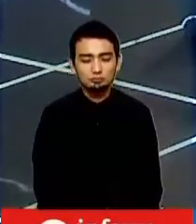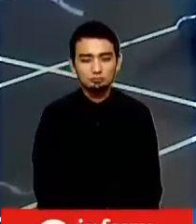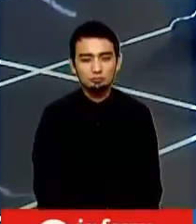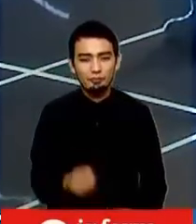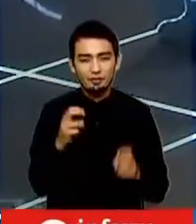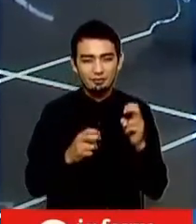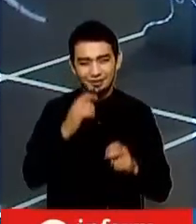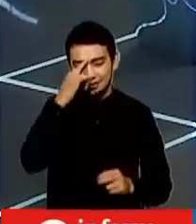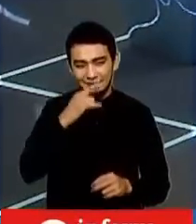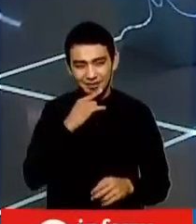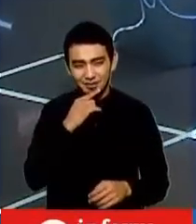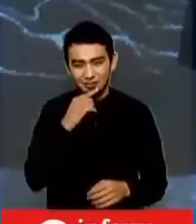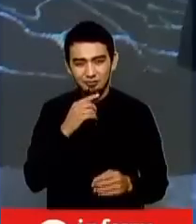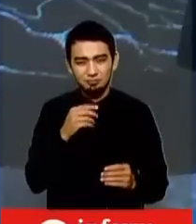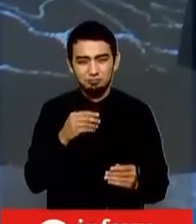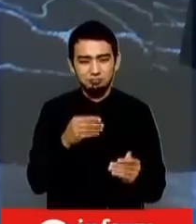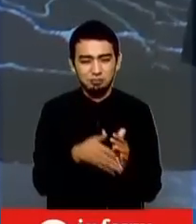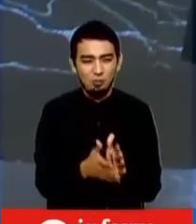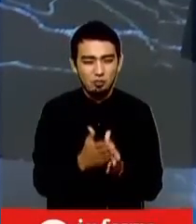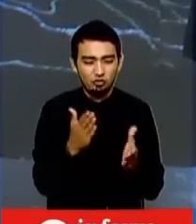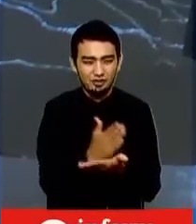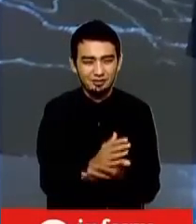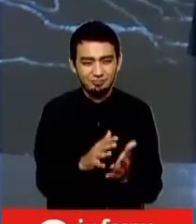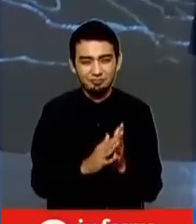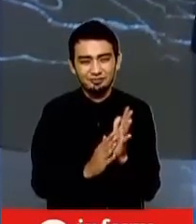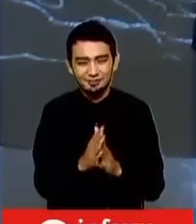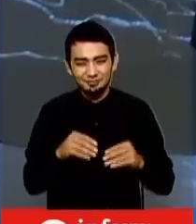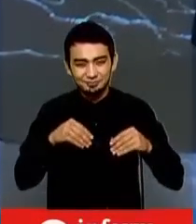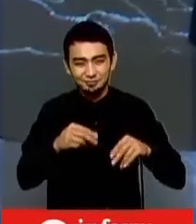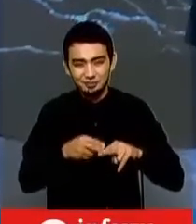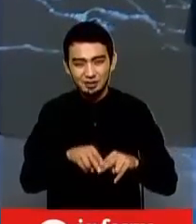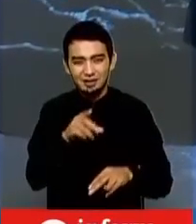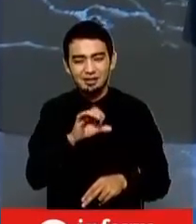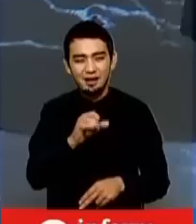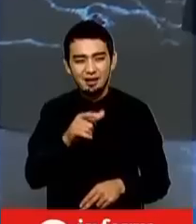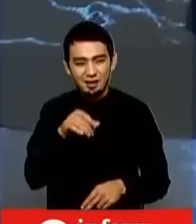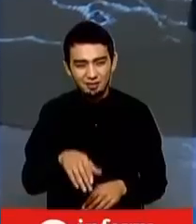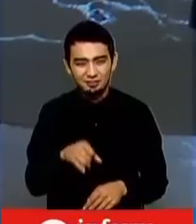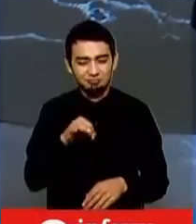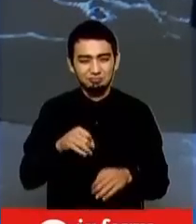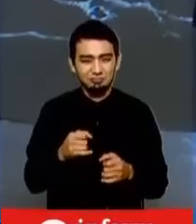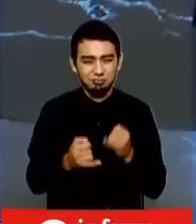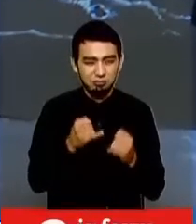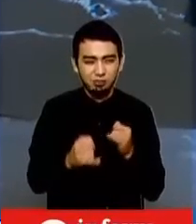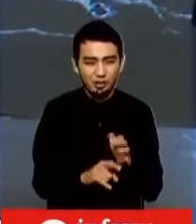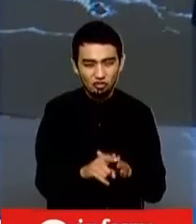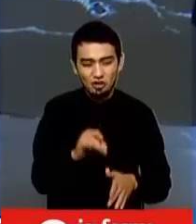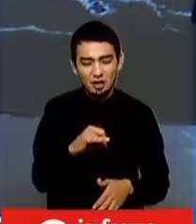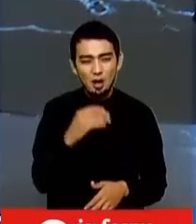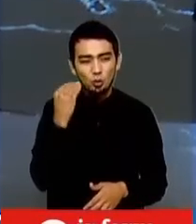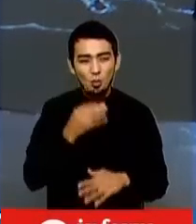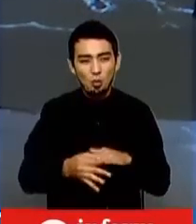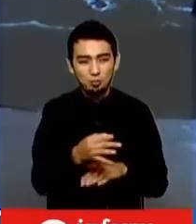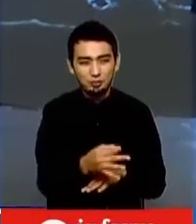Фермеры Казахстана терпят убытки из-за набегов сайгаков на посевные и сенокосные поля. Только в Актюбинской области, по